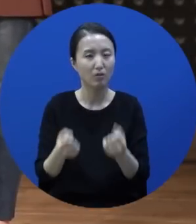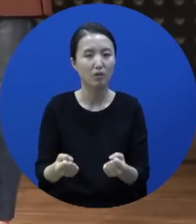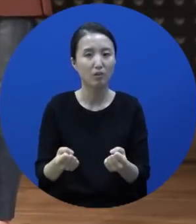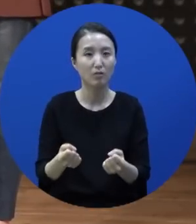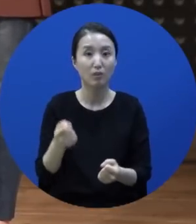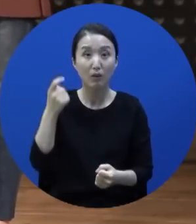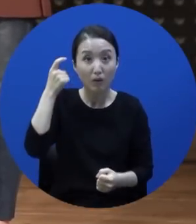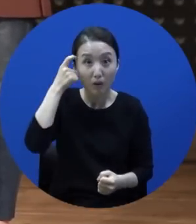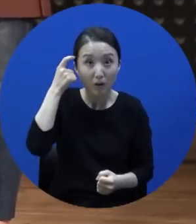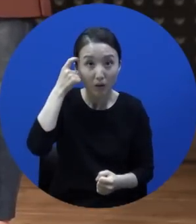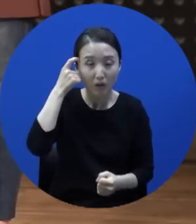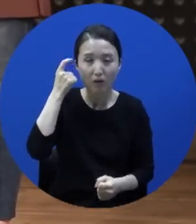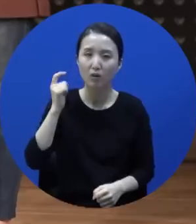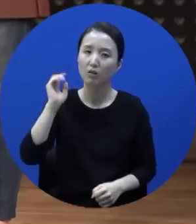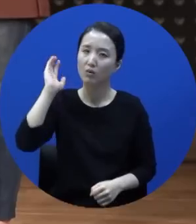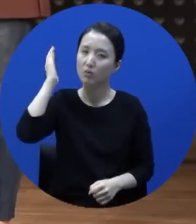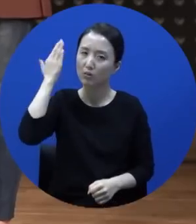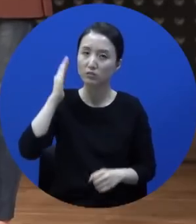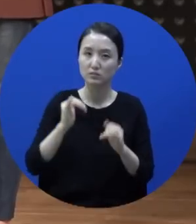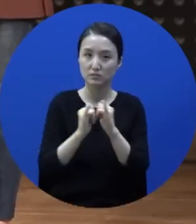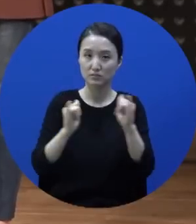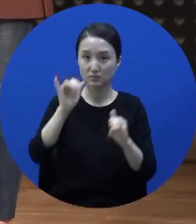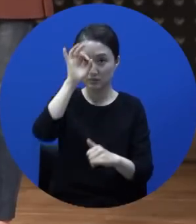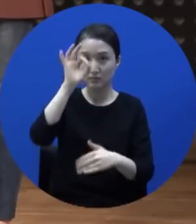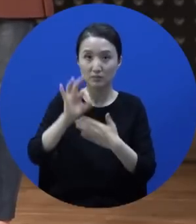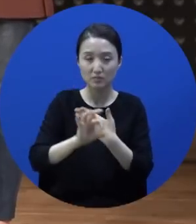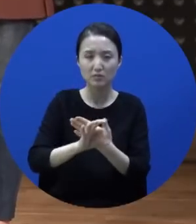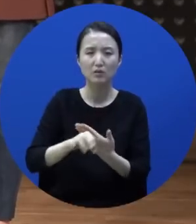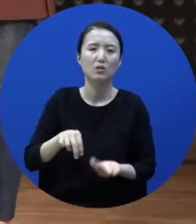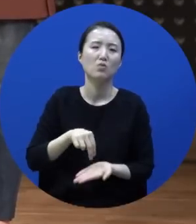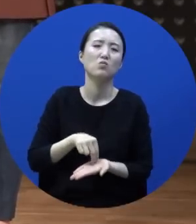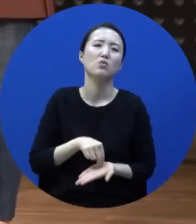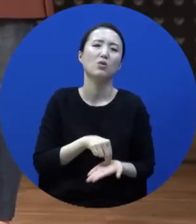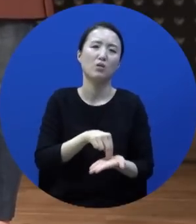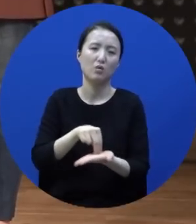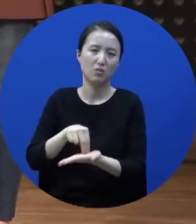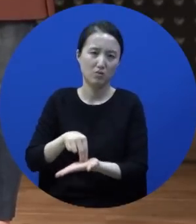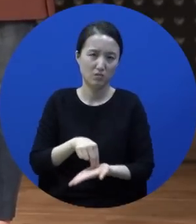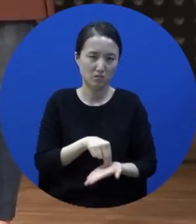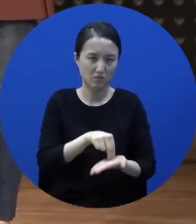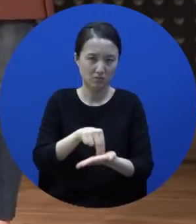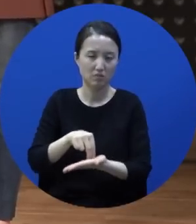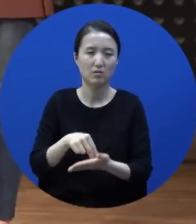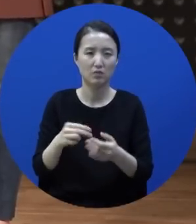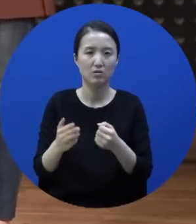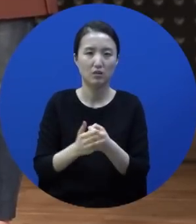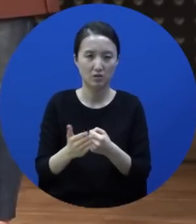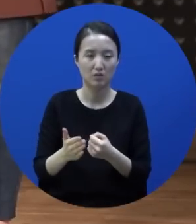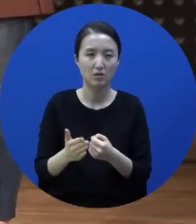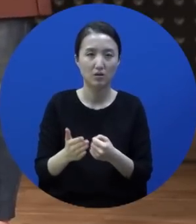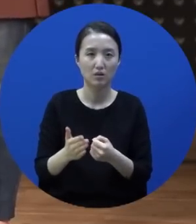그러냐면 현대사회의 사람들이 어떻죠? 외로워요. 네.